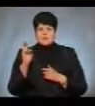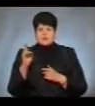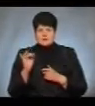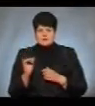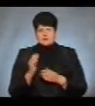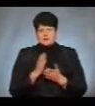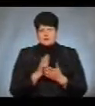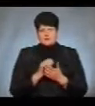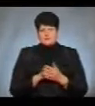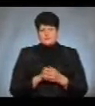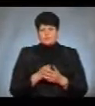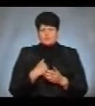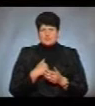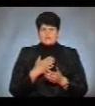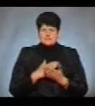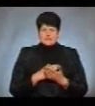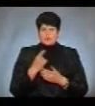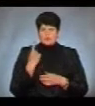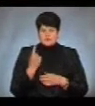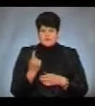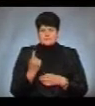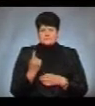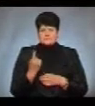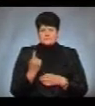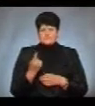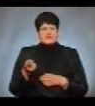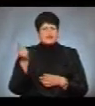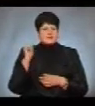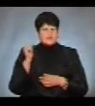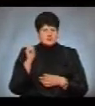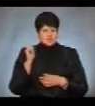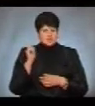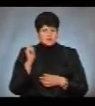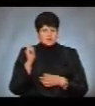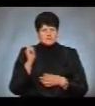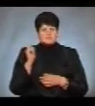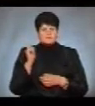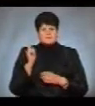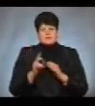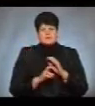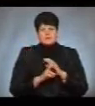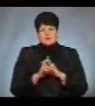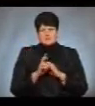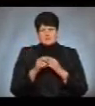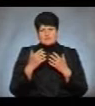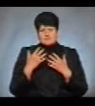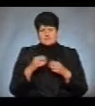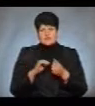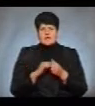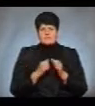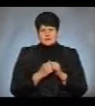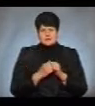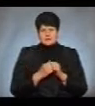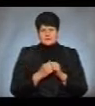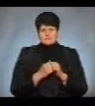переказами. Ну, у нас є одна із найдавніших храмів, але вже, правда, кам'яних,